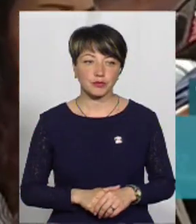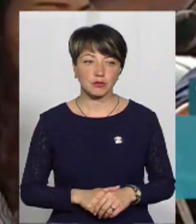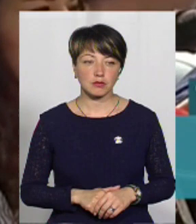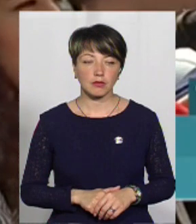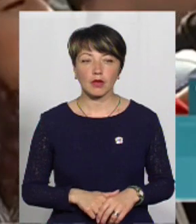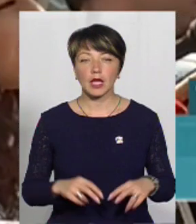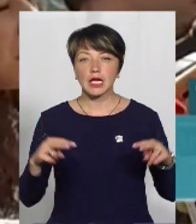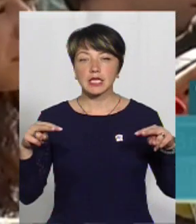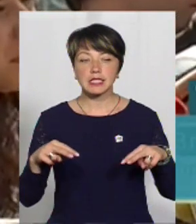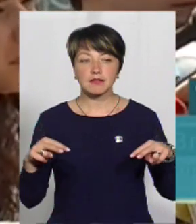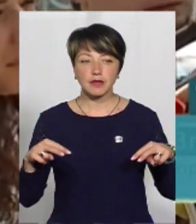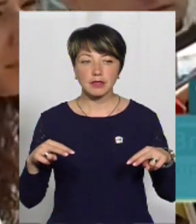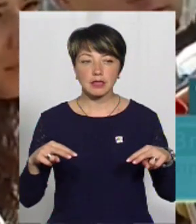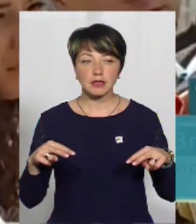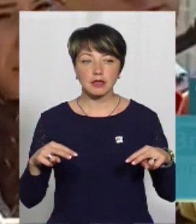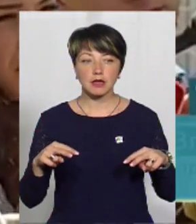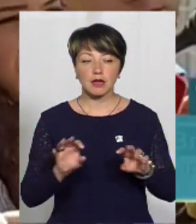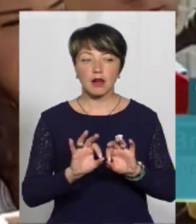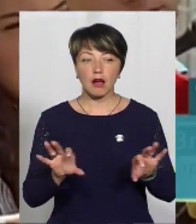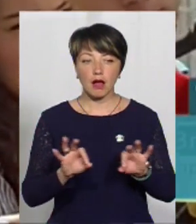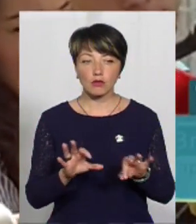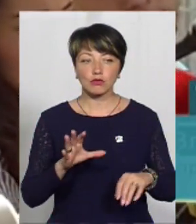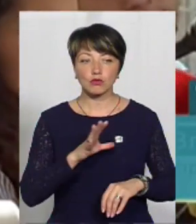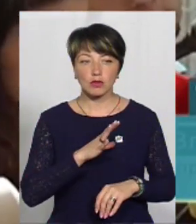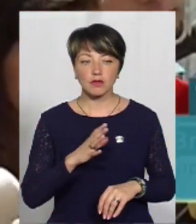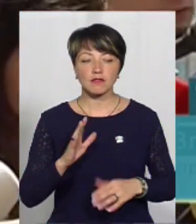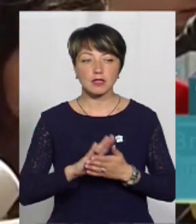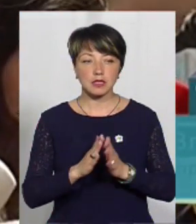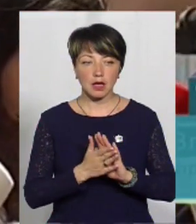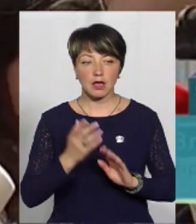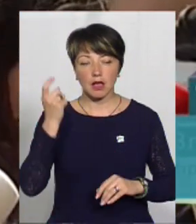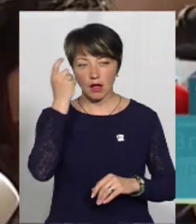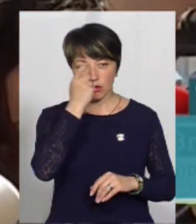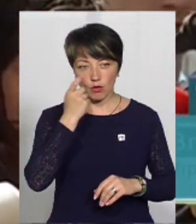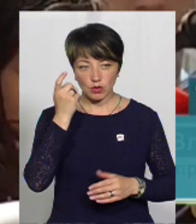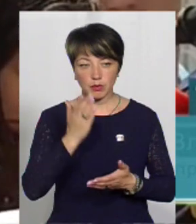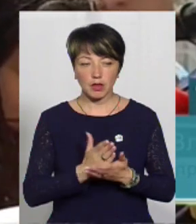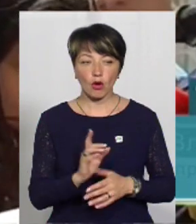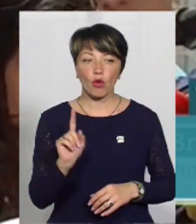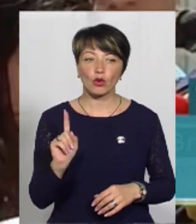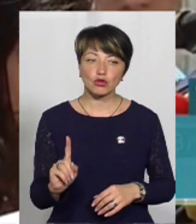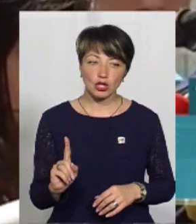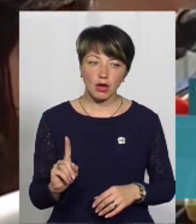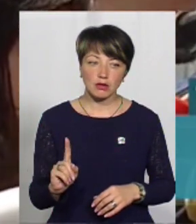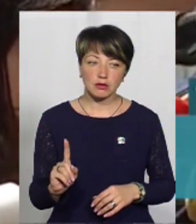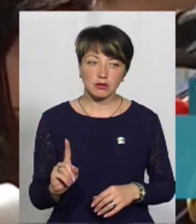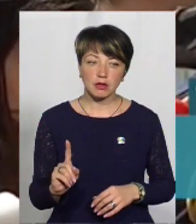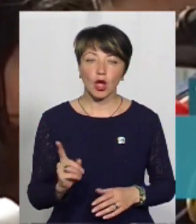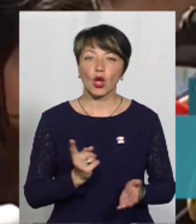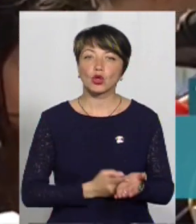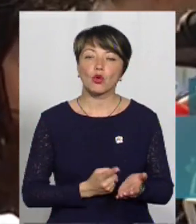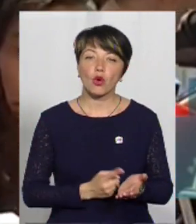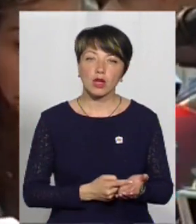Свідки вказують на те, що вони були в стані алкогольного сп'яніння, хоча